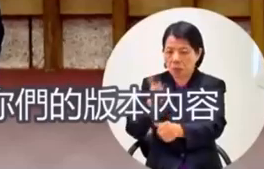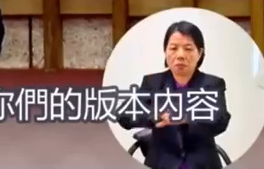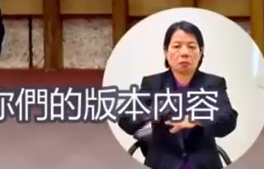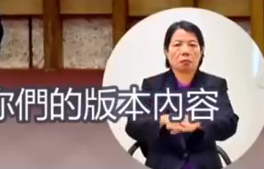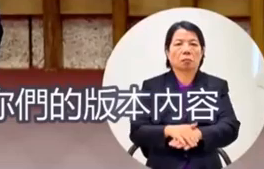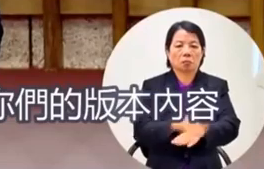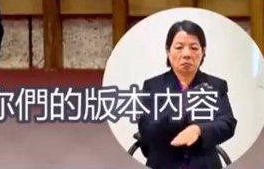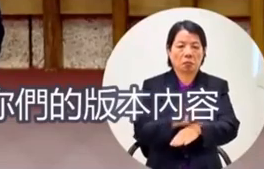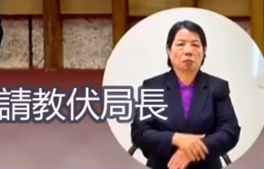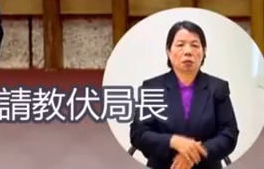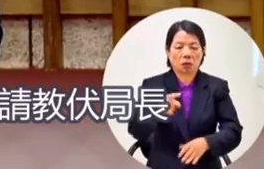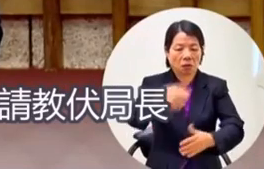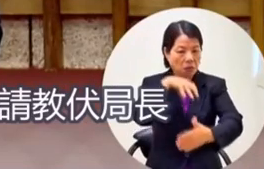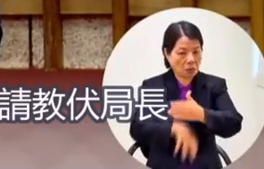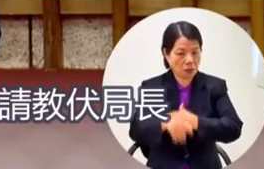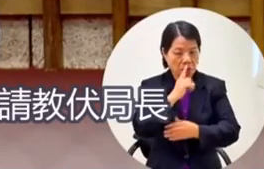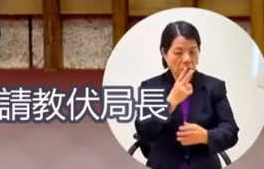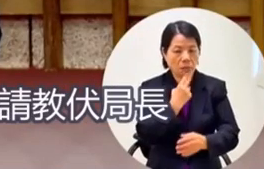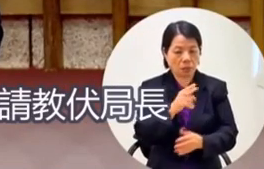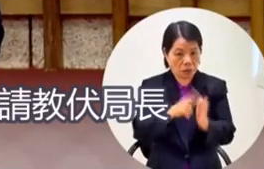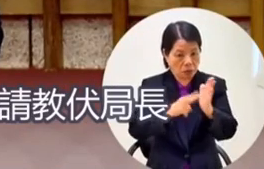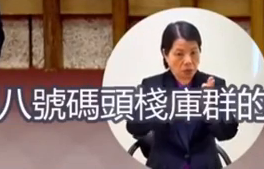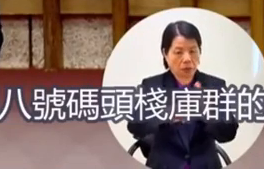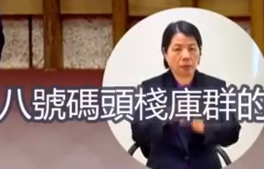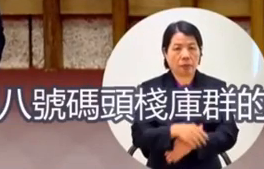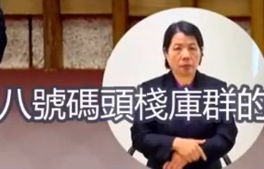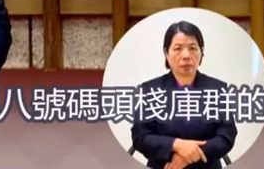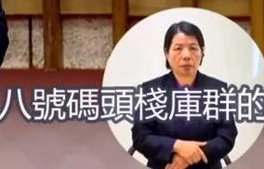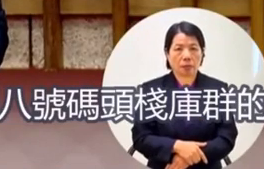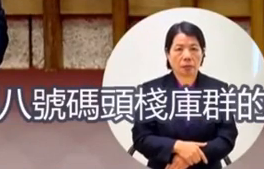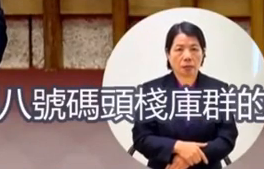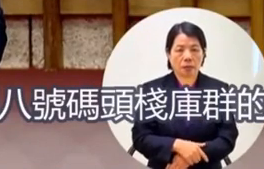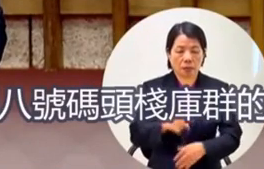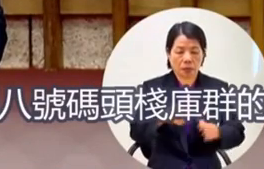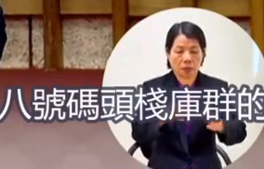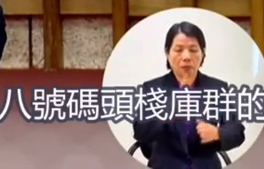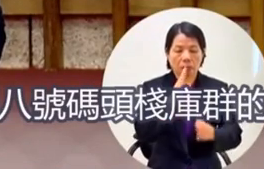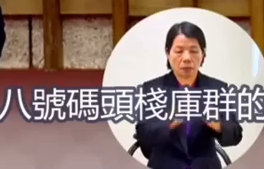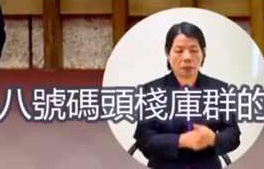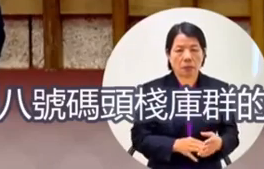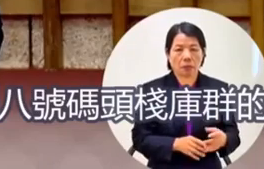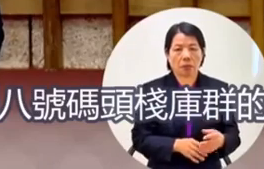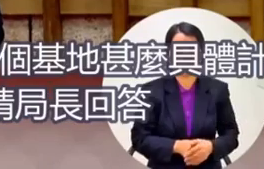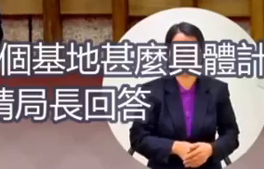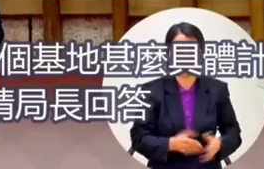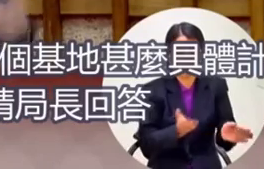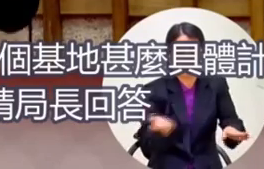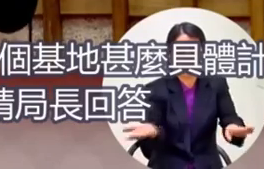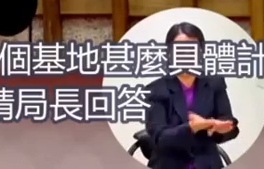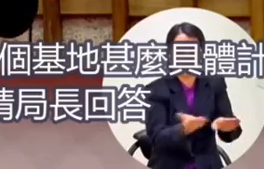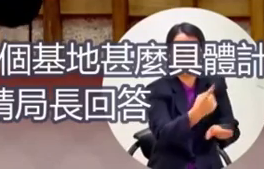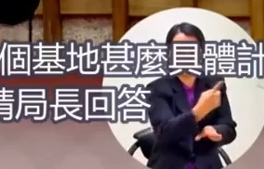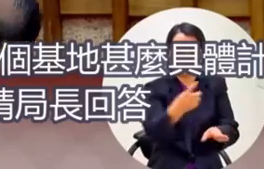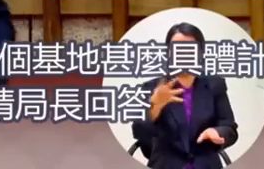这是你们的版本内容，我请教副局长，基地一四号到八号码头战库群的后线，这是其